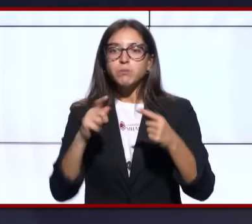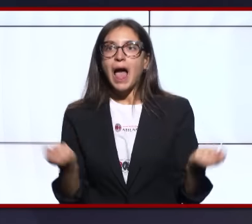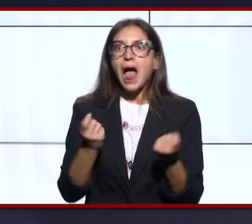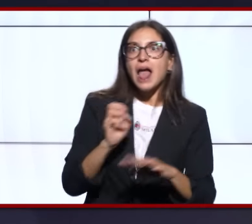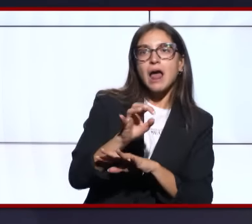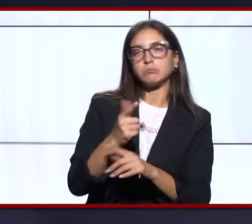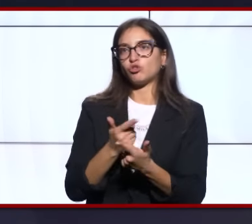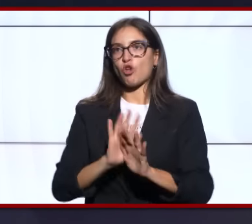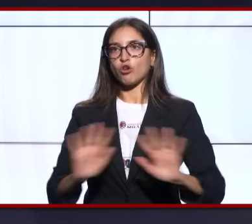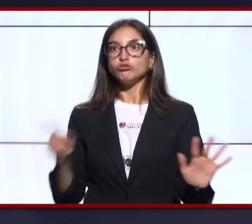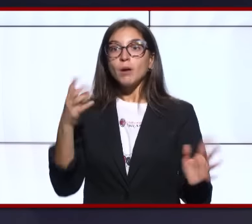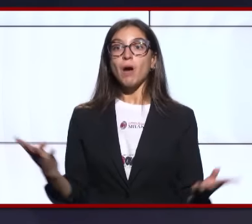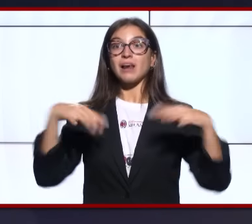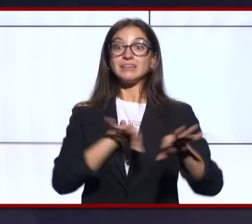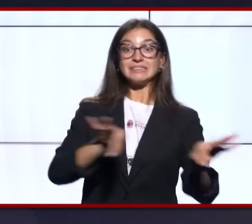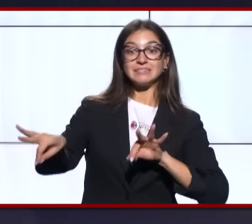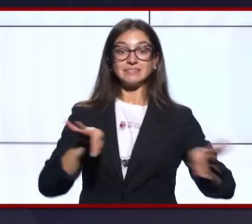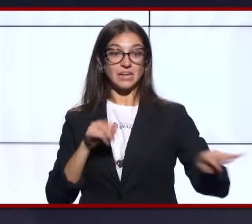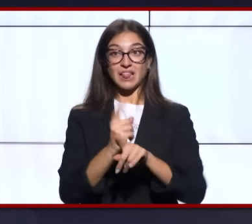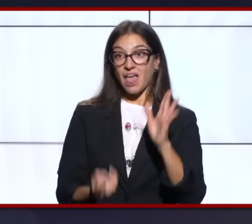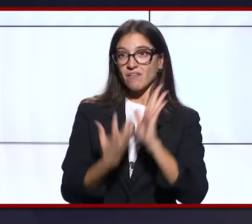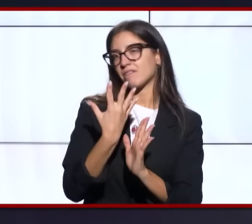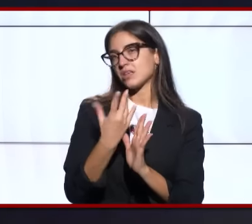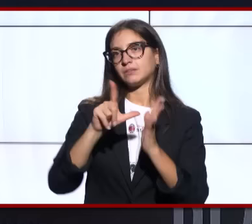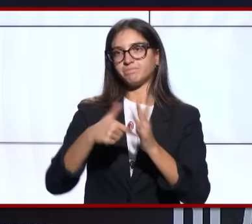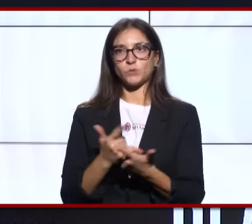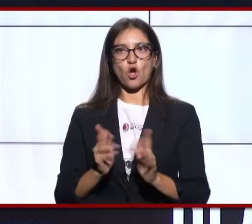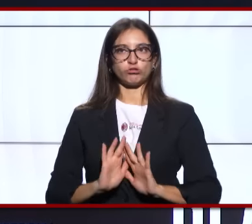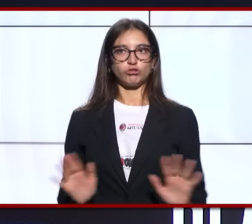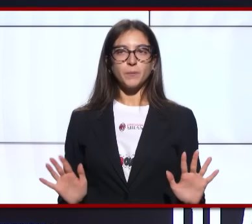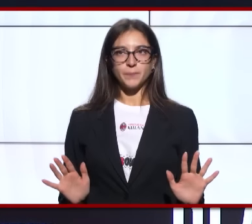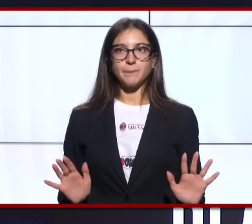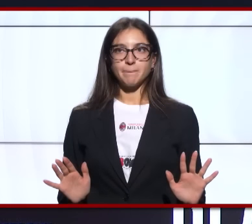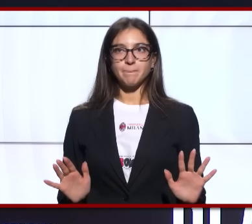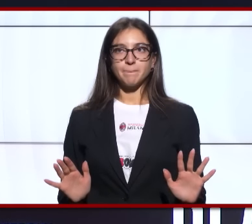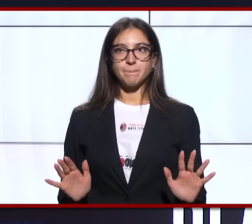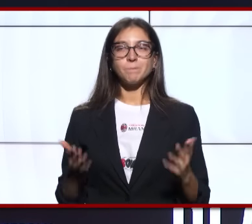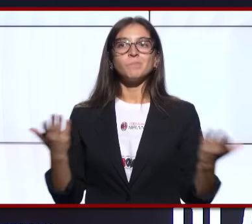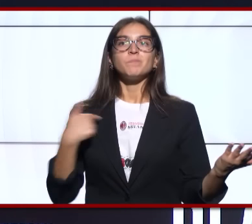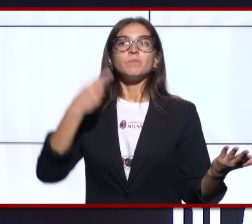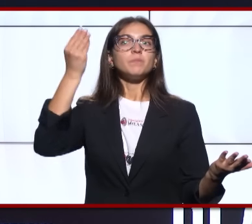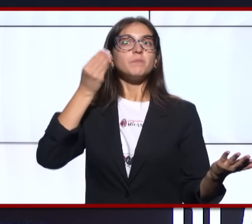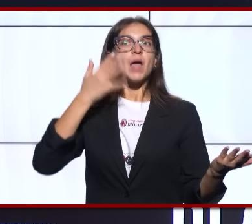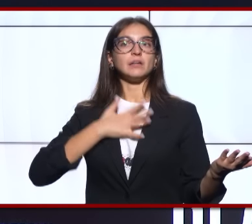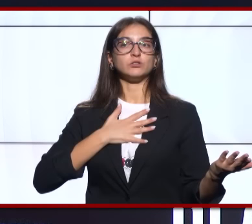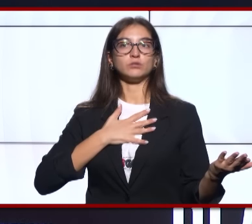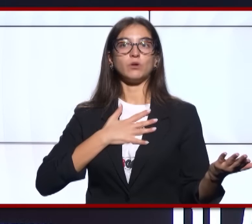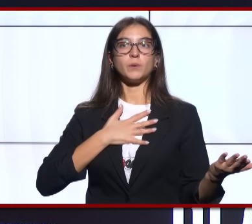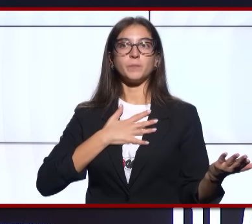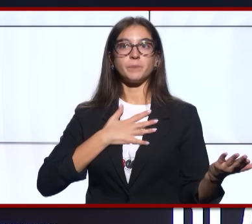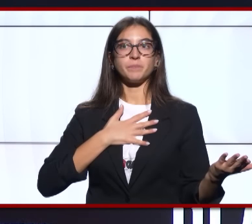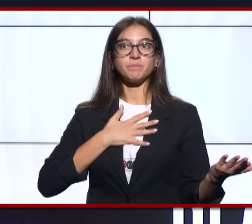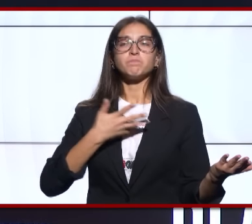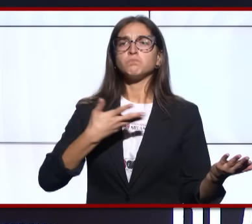strategicamente le partita e è così penso penso che ha